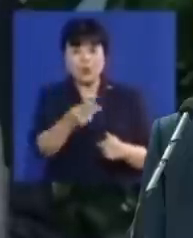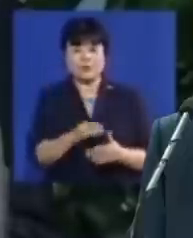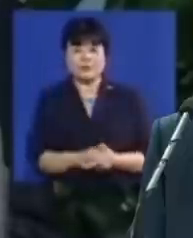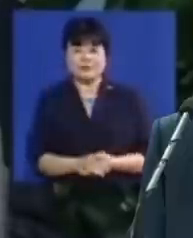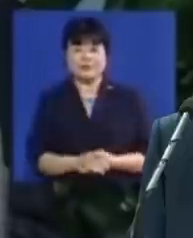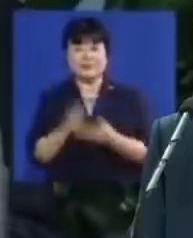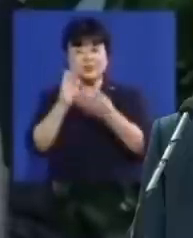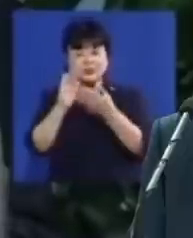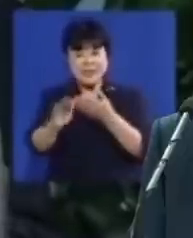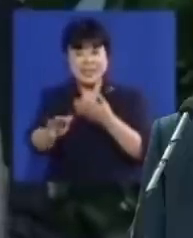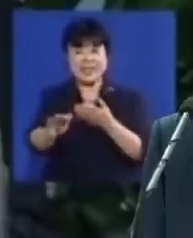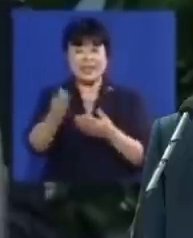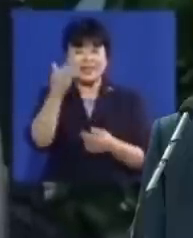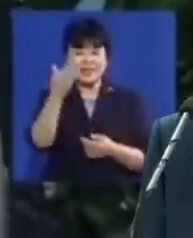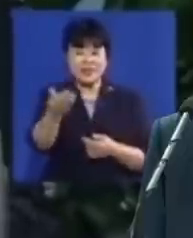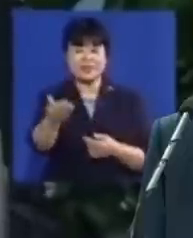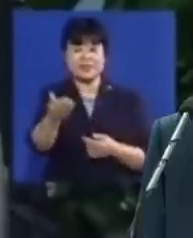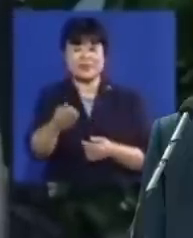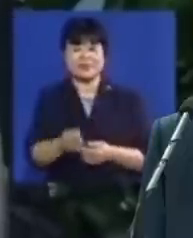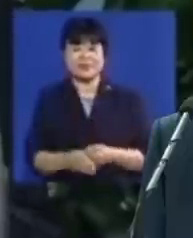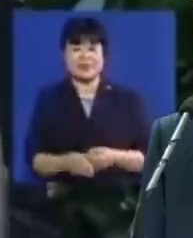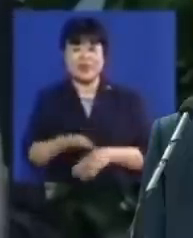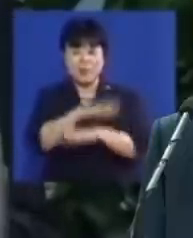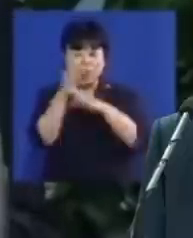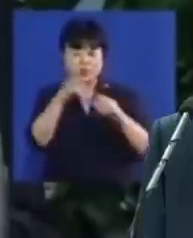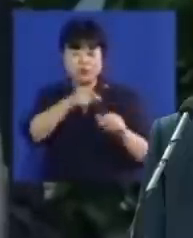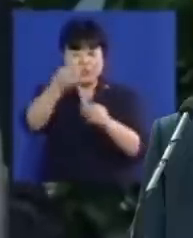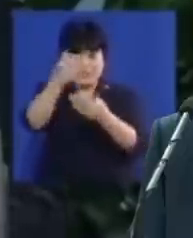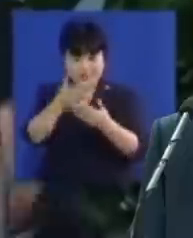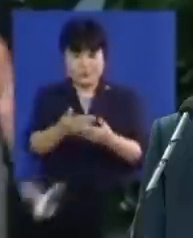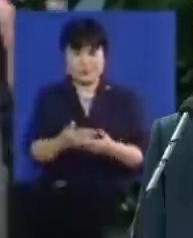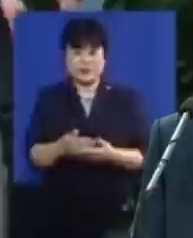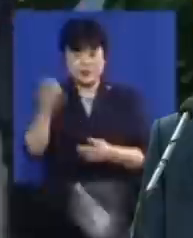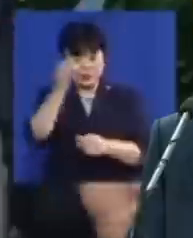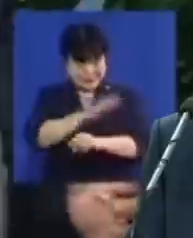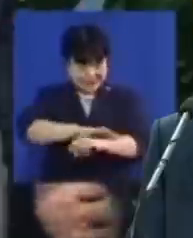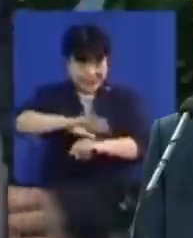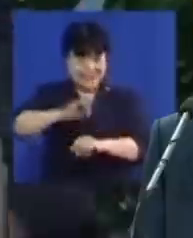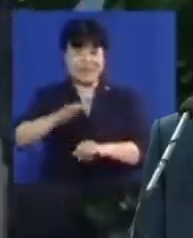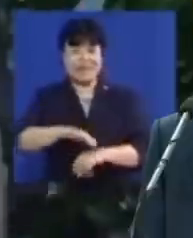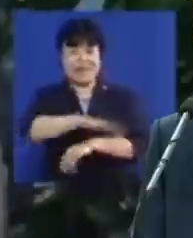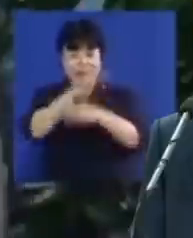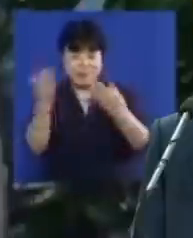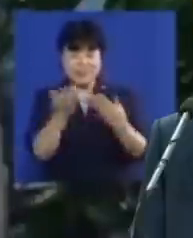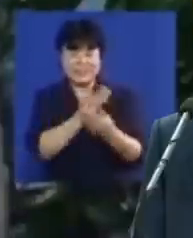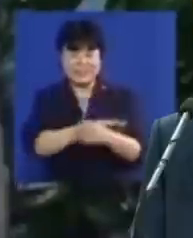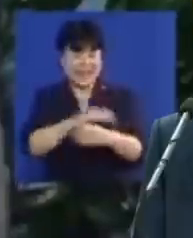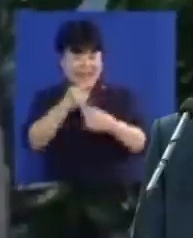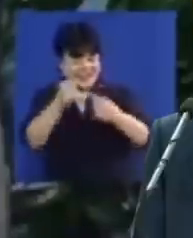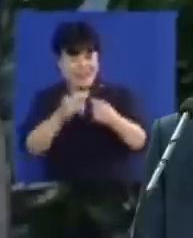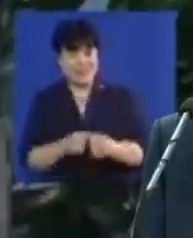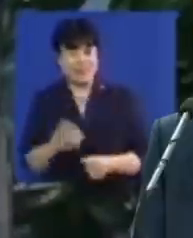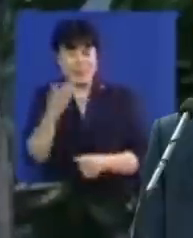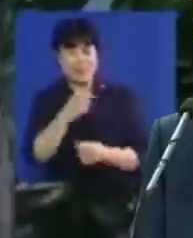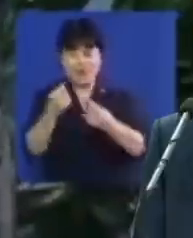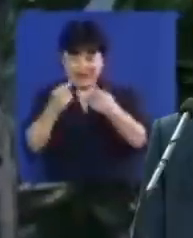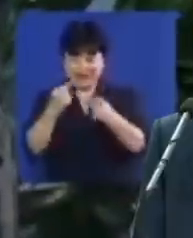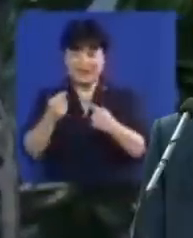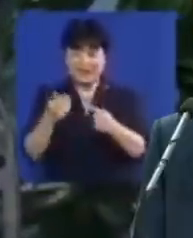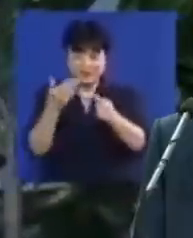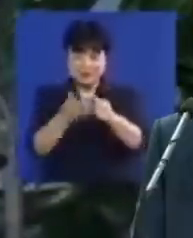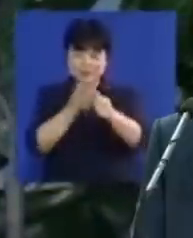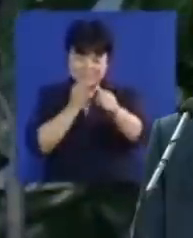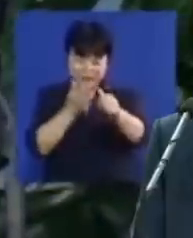달게 하고 난 다음에 여러분에게 전인 구원을 주시는 것입니다. 영혼이 잘됨 같이 범사에 잘되며 강건하기를